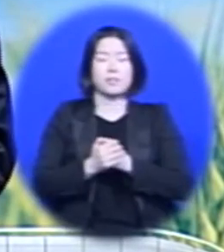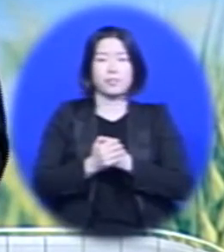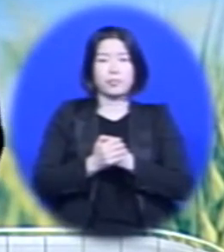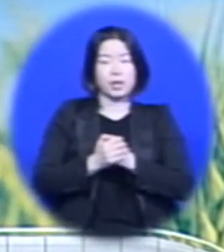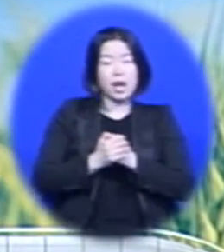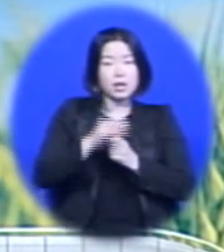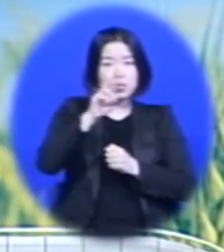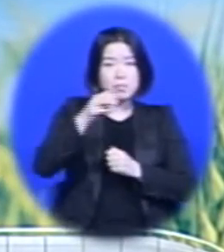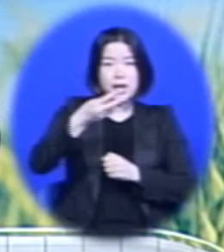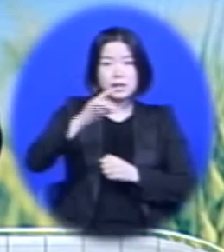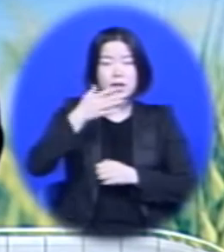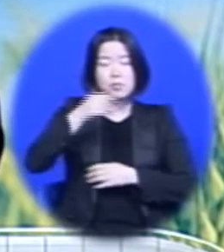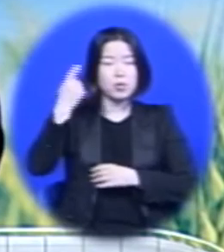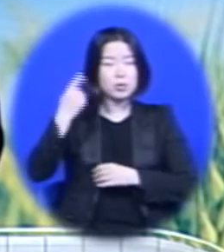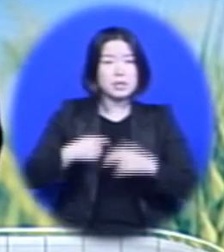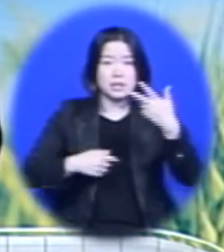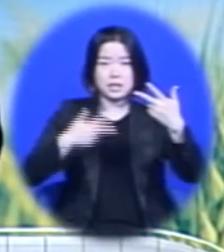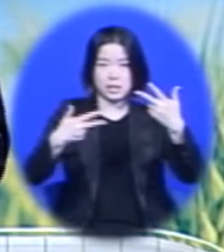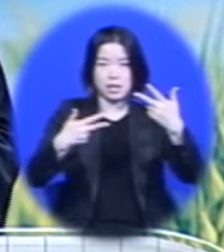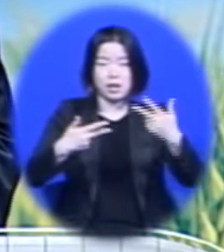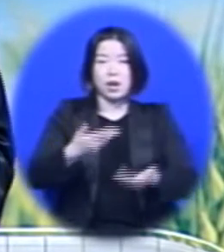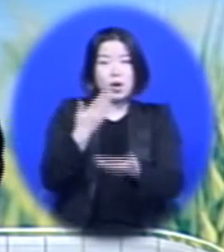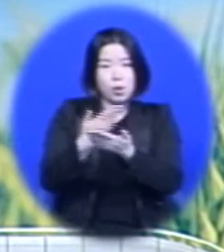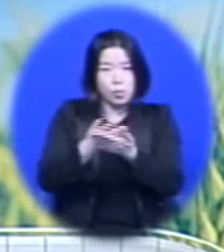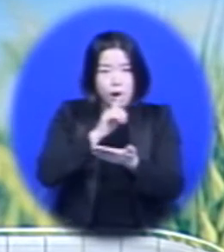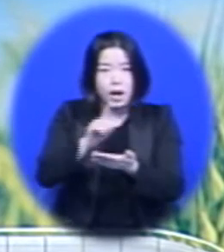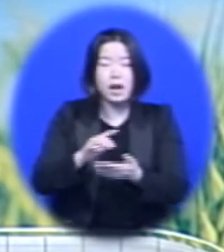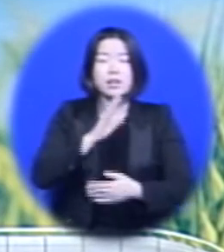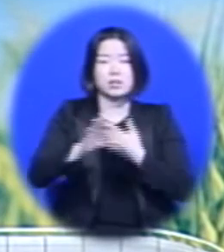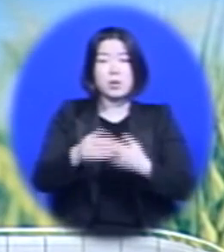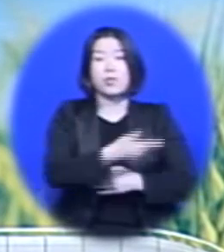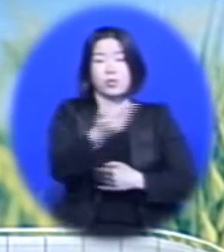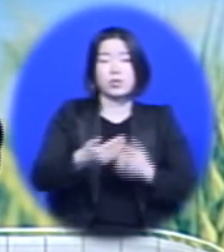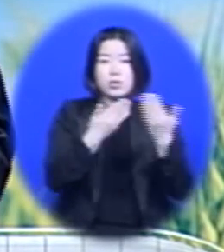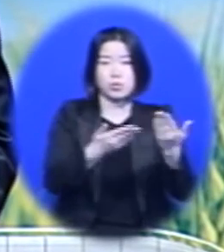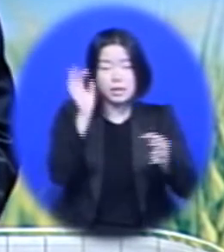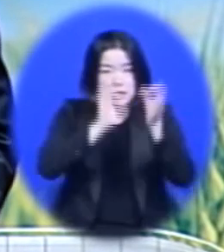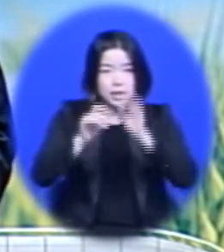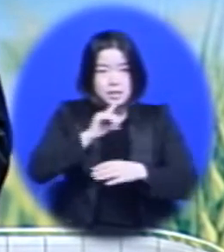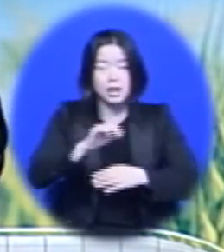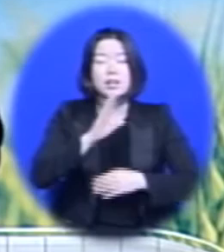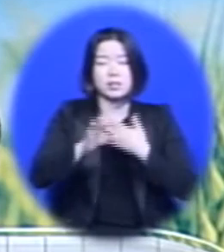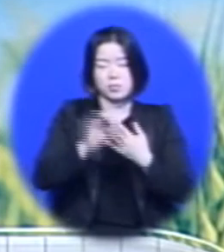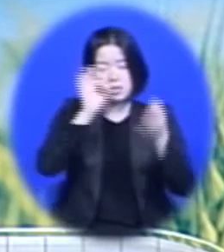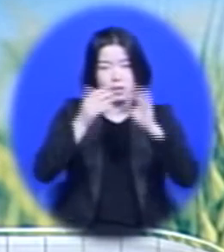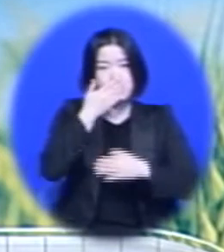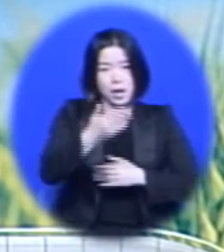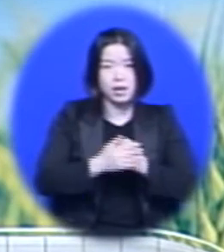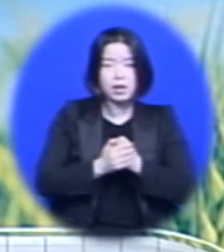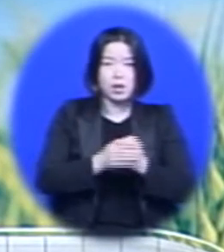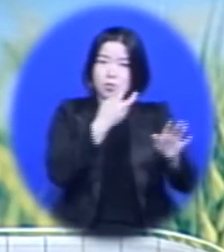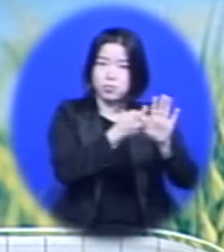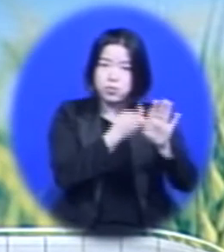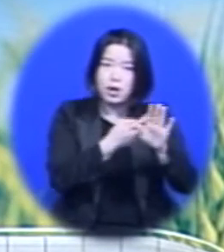마태복음 7장 7절 8절에 보면 구하라 그리하면 너에게 주실 것이요 찾으라 그리하면 찾아낼 것이요 문을 두드리라